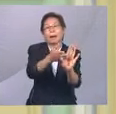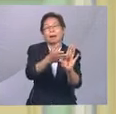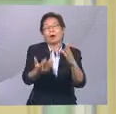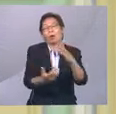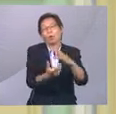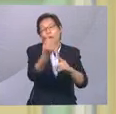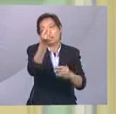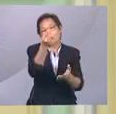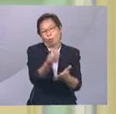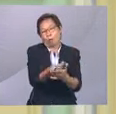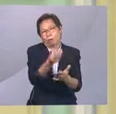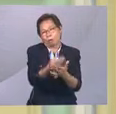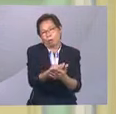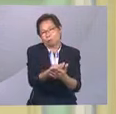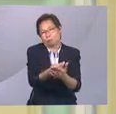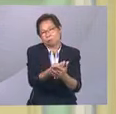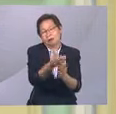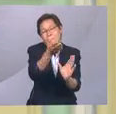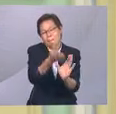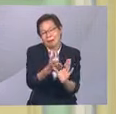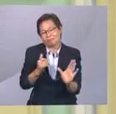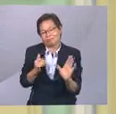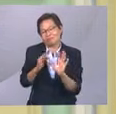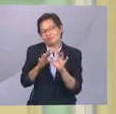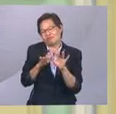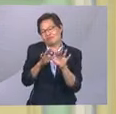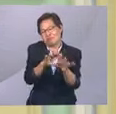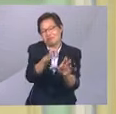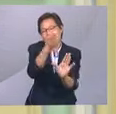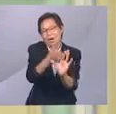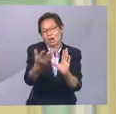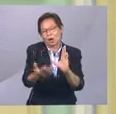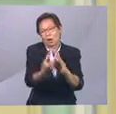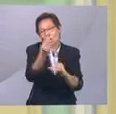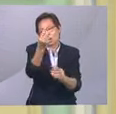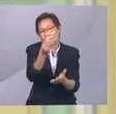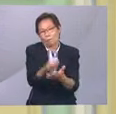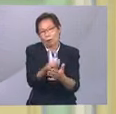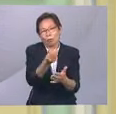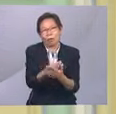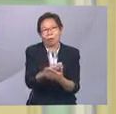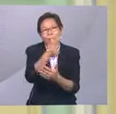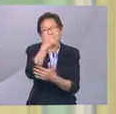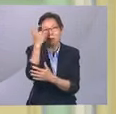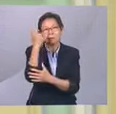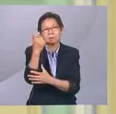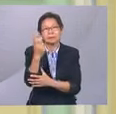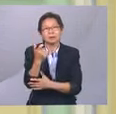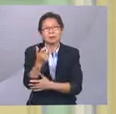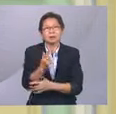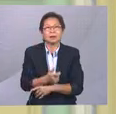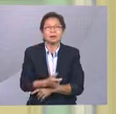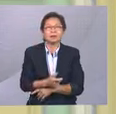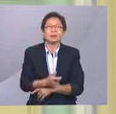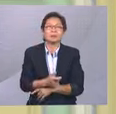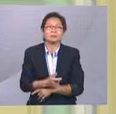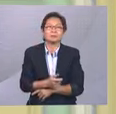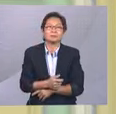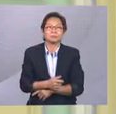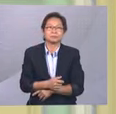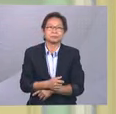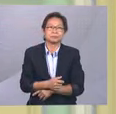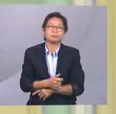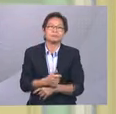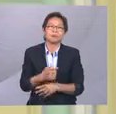mengeluarkan uang mereka karena untuk apa d'bulakan dua mereka daripada